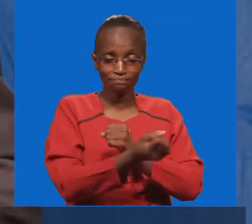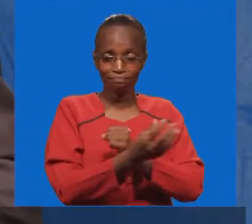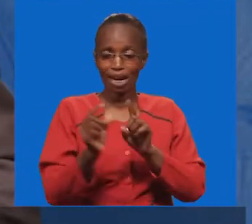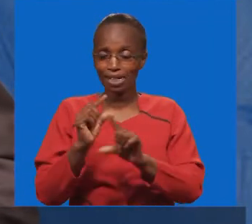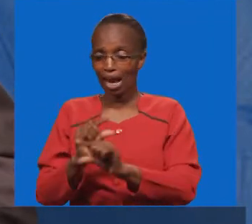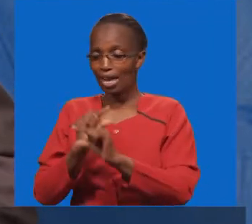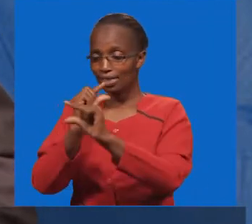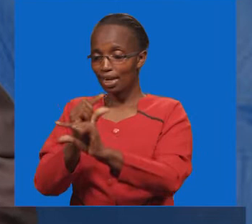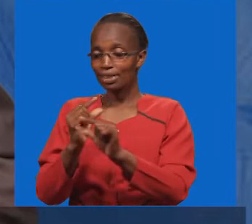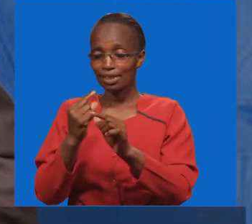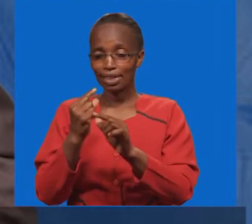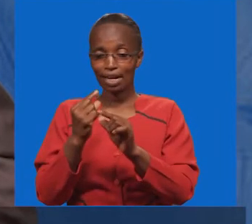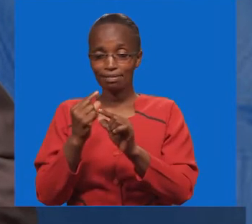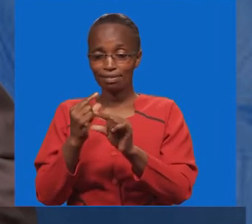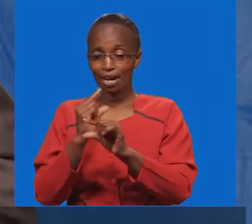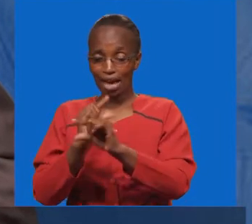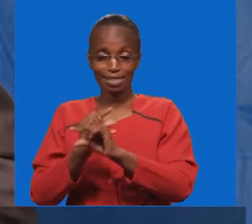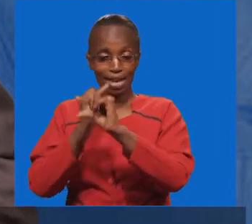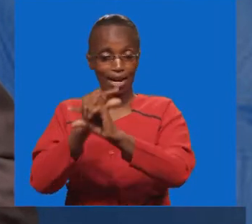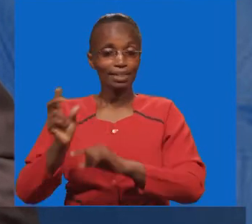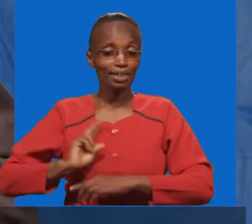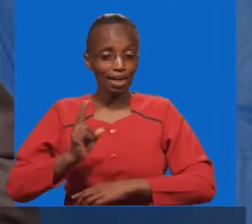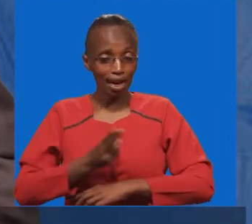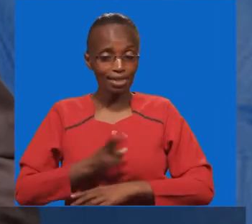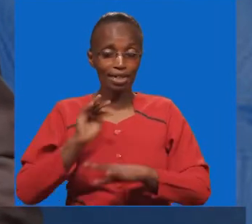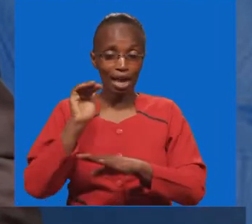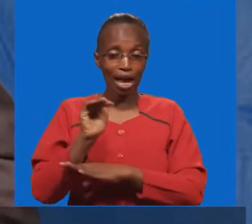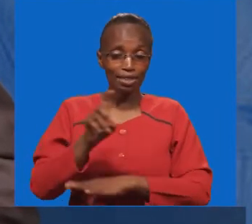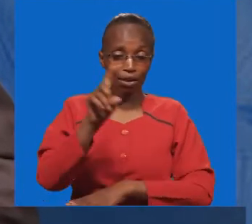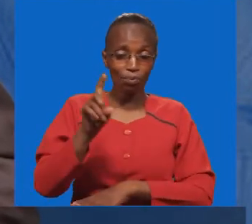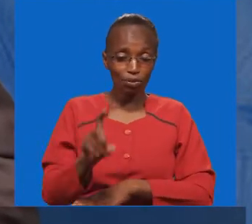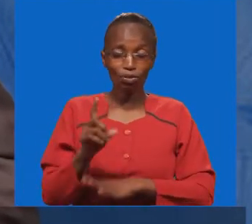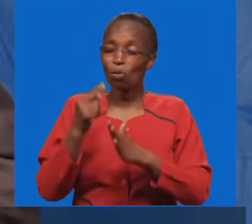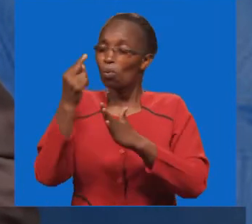kutuambia haje, unaweza kutuambia hivi: